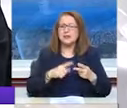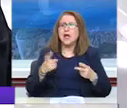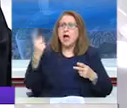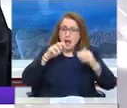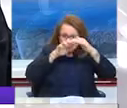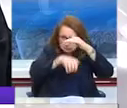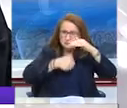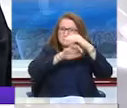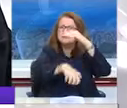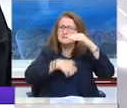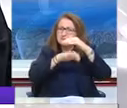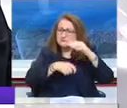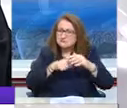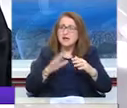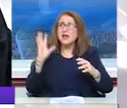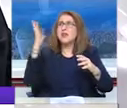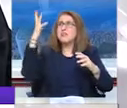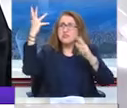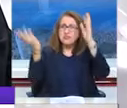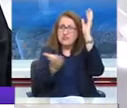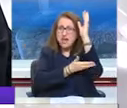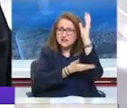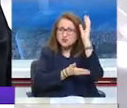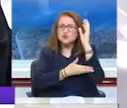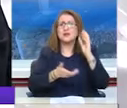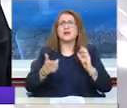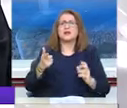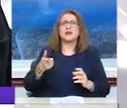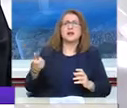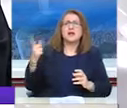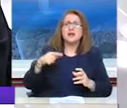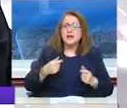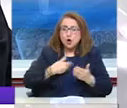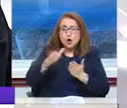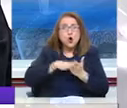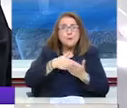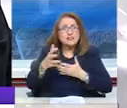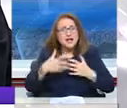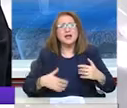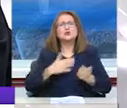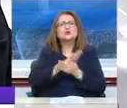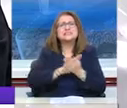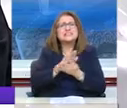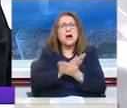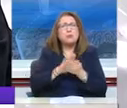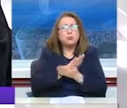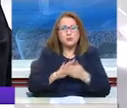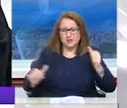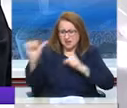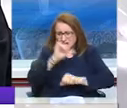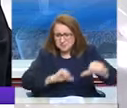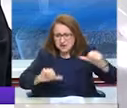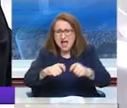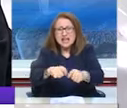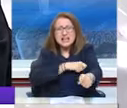Εξορυκτική δραστηριότητα, δασοκομεία, υλοτομία, παραγωγή χρωστικών υλών, σαπουνιών, ελαστικού, χημικών,